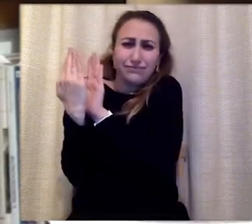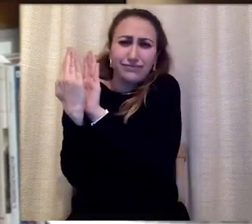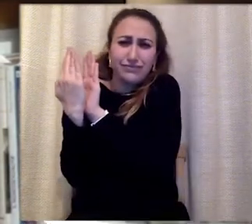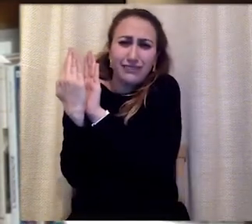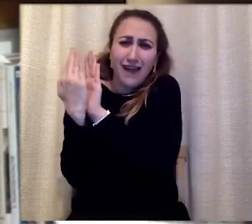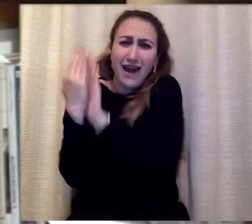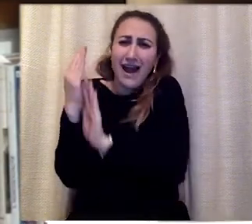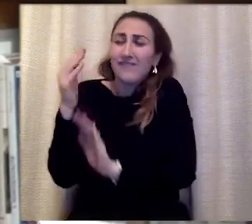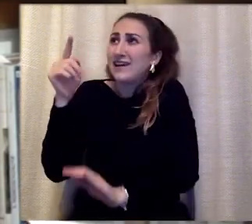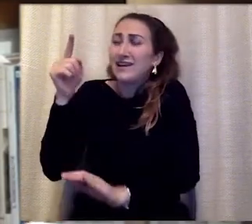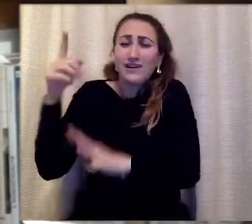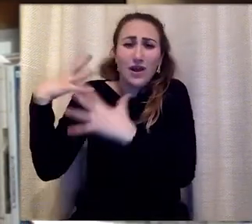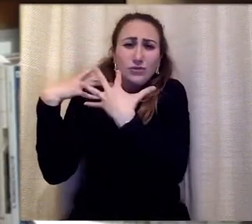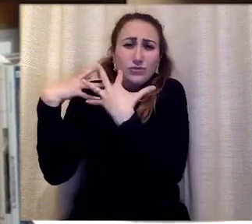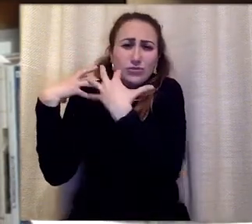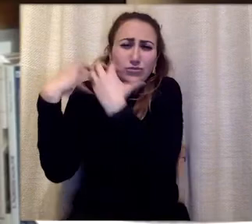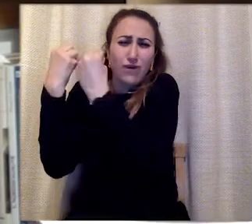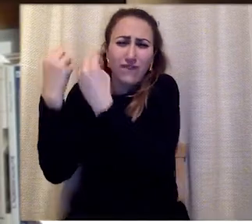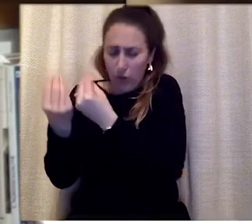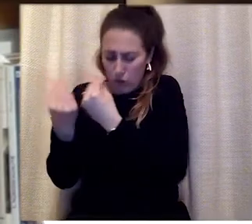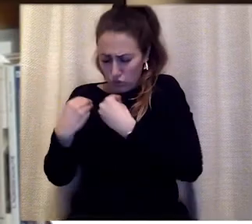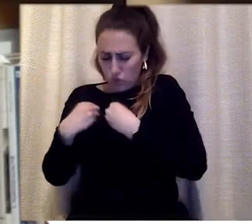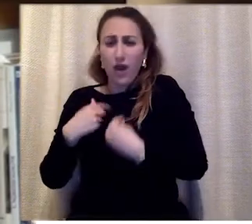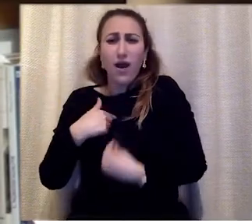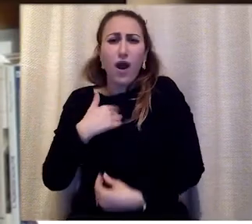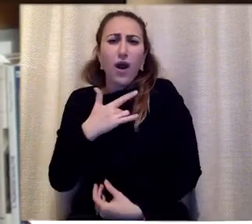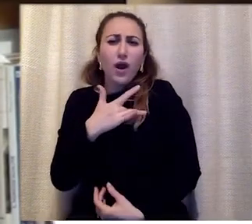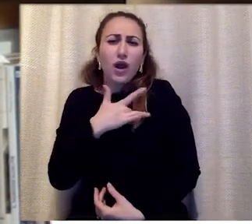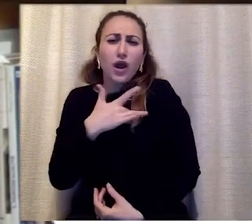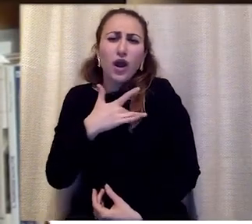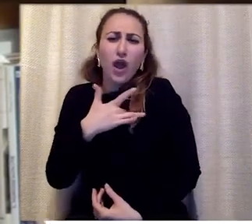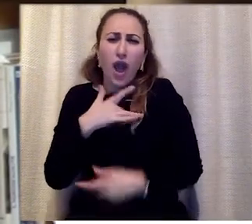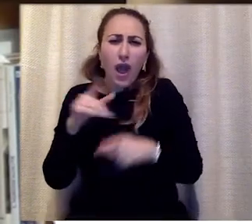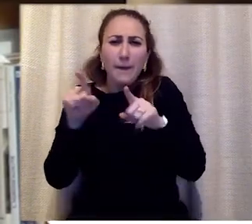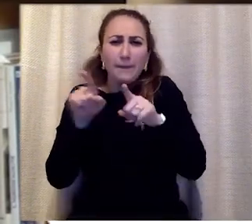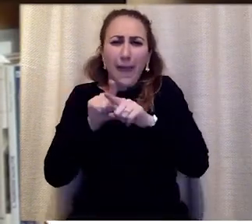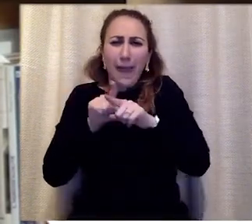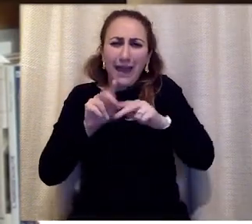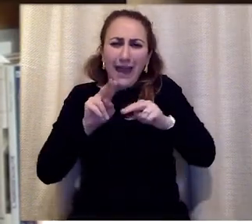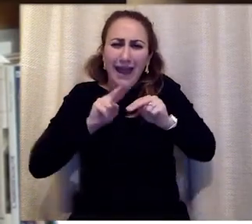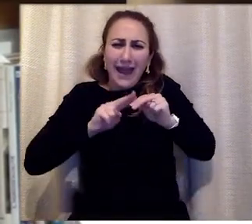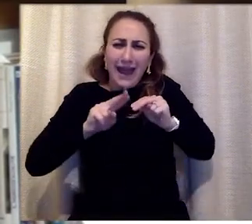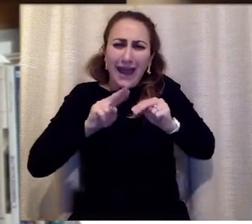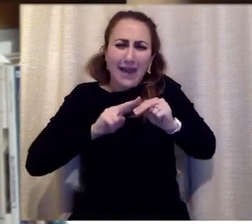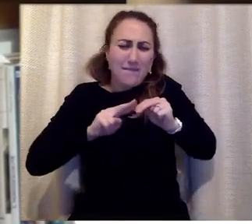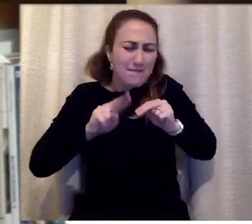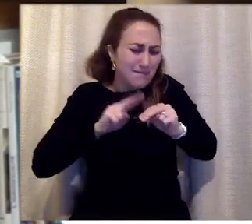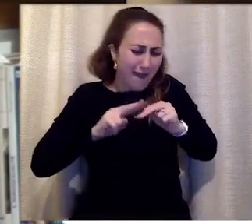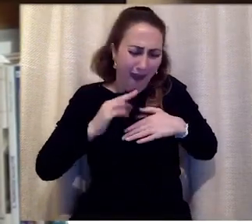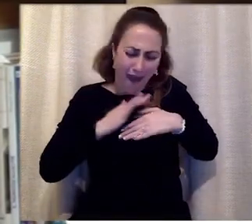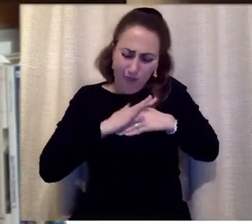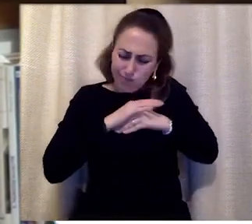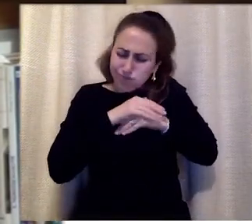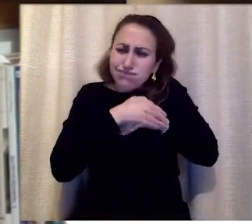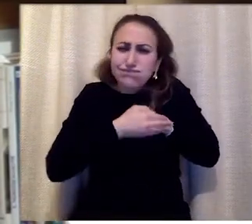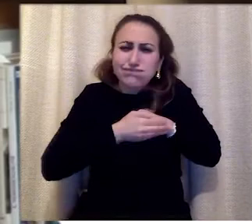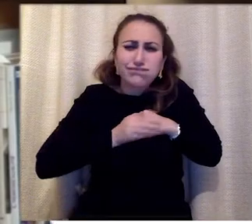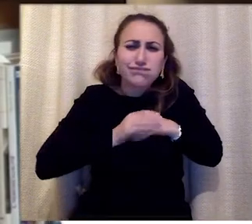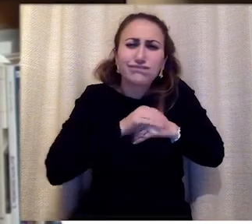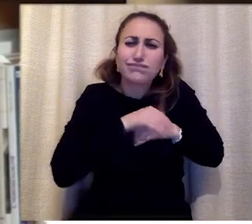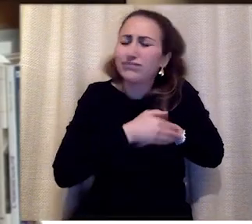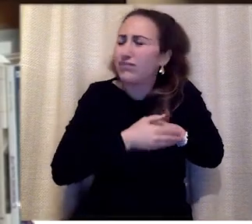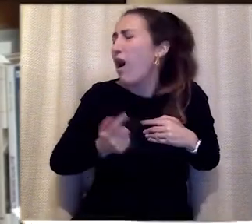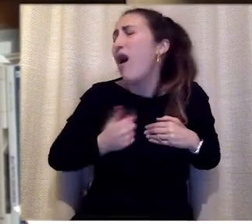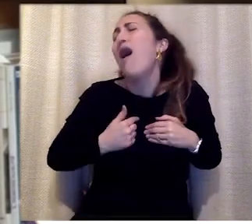sur mon cœur, qui vient profondément me restaurer dans ma condition d'enfant de